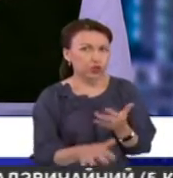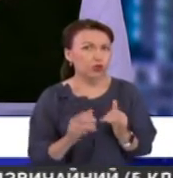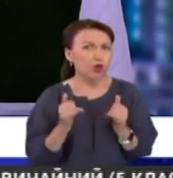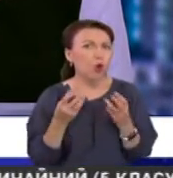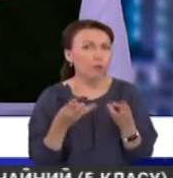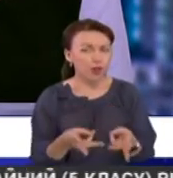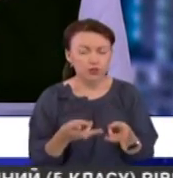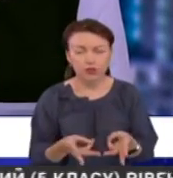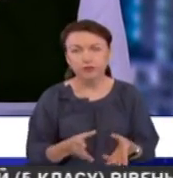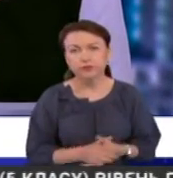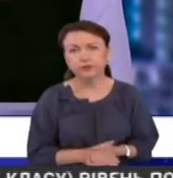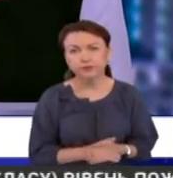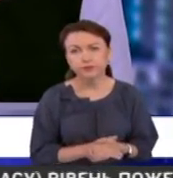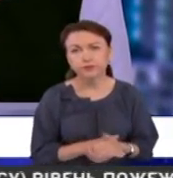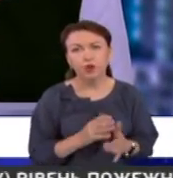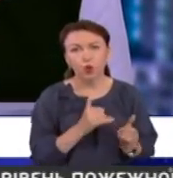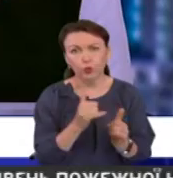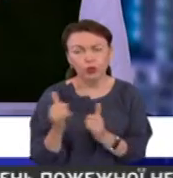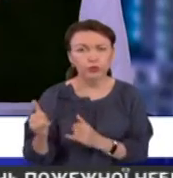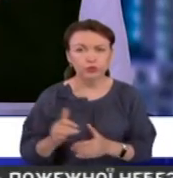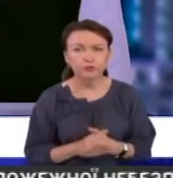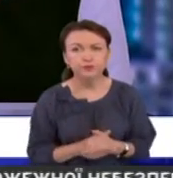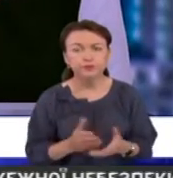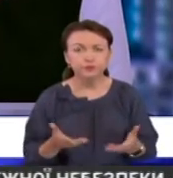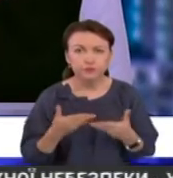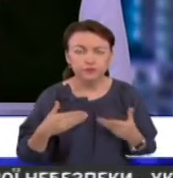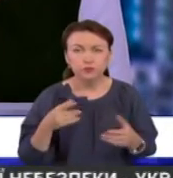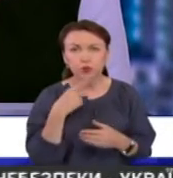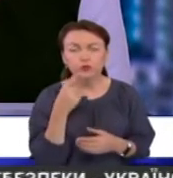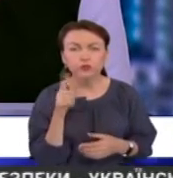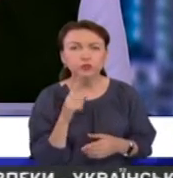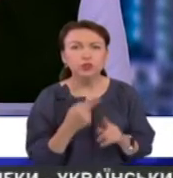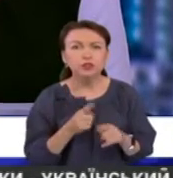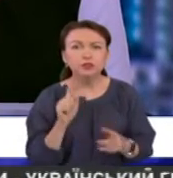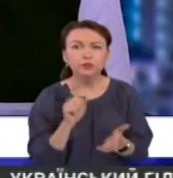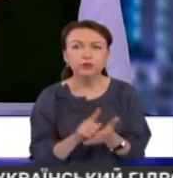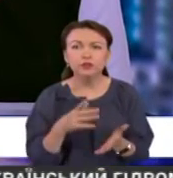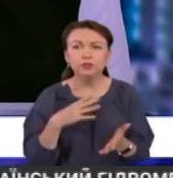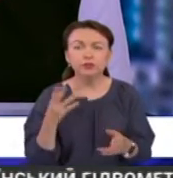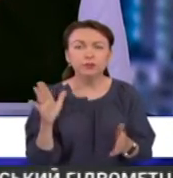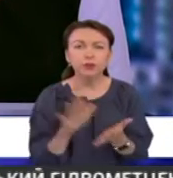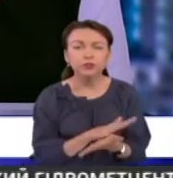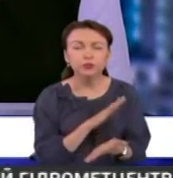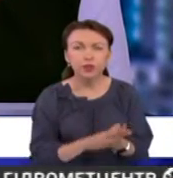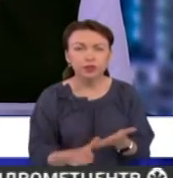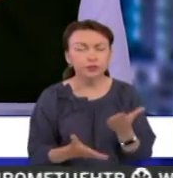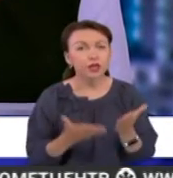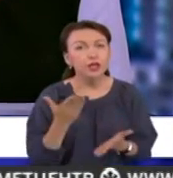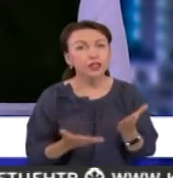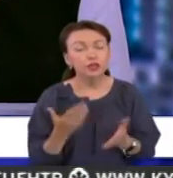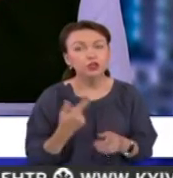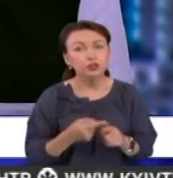опалення. Ну, на комунальні послуги. І ми говоримо про те, що це повинно стати безоплатним, якщо це